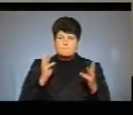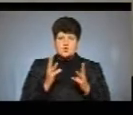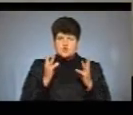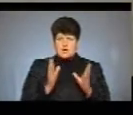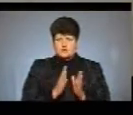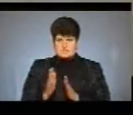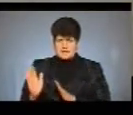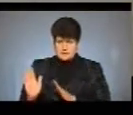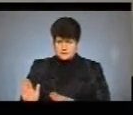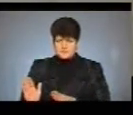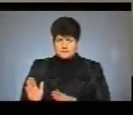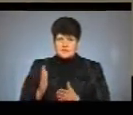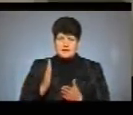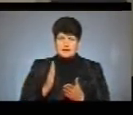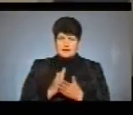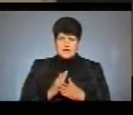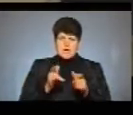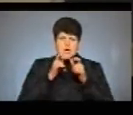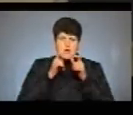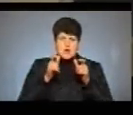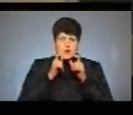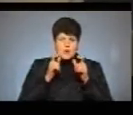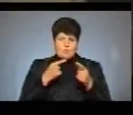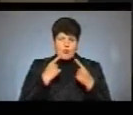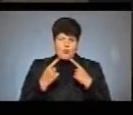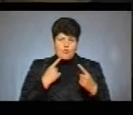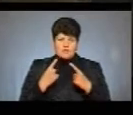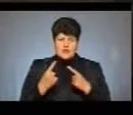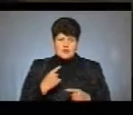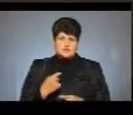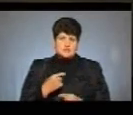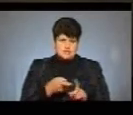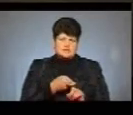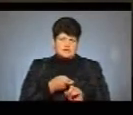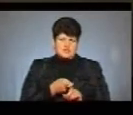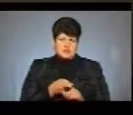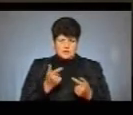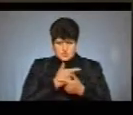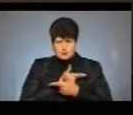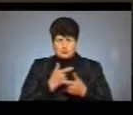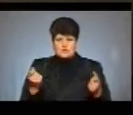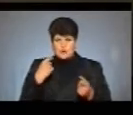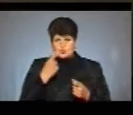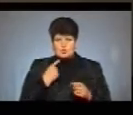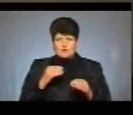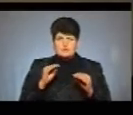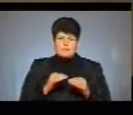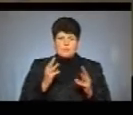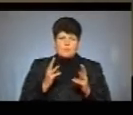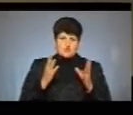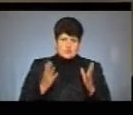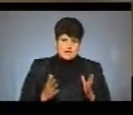системою. Є громкоговоряща зв'язь, яка сповіщає особовий склад про пожежу,